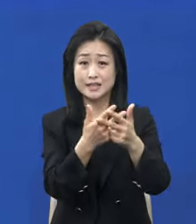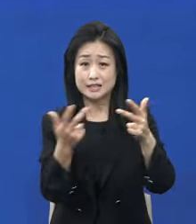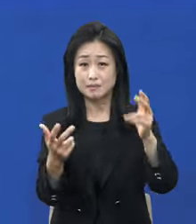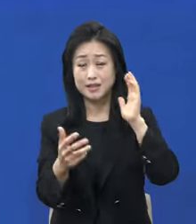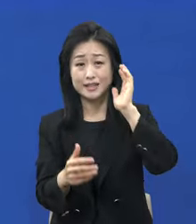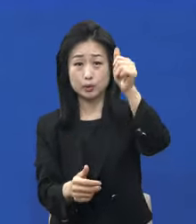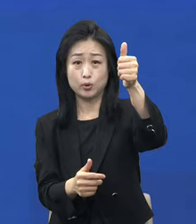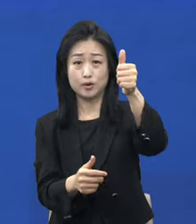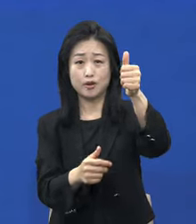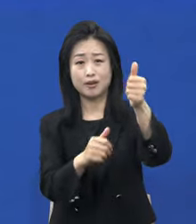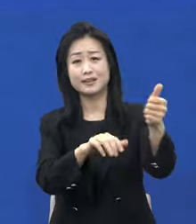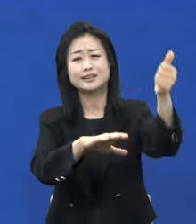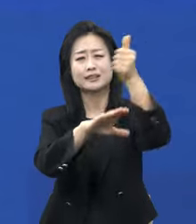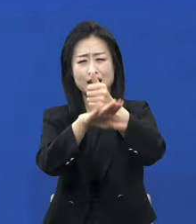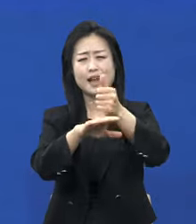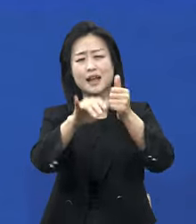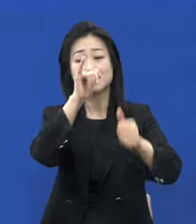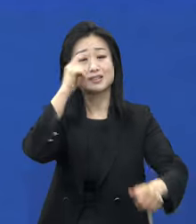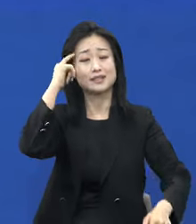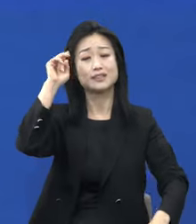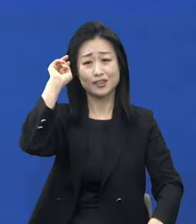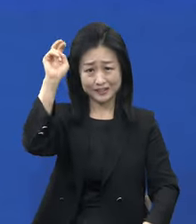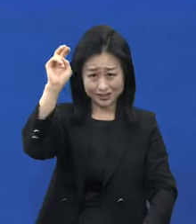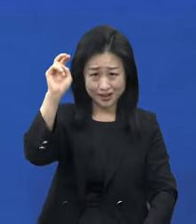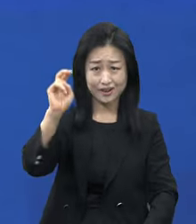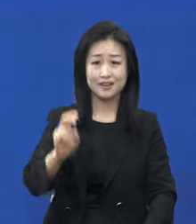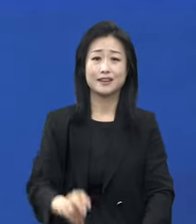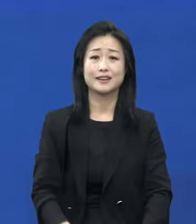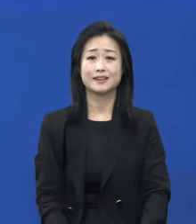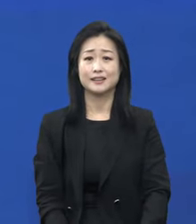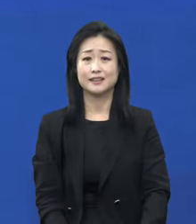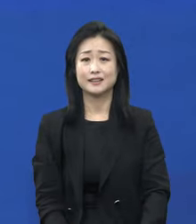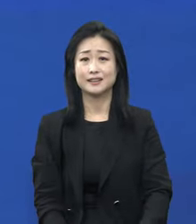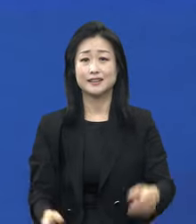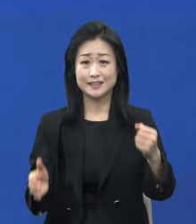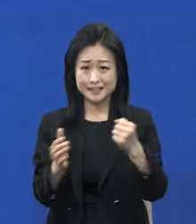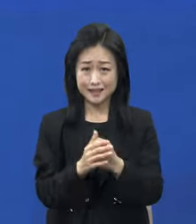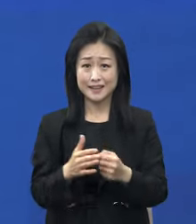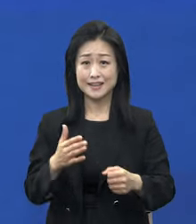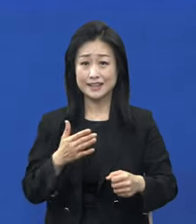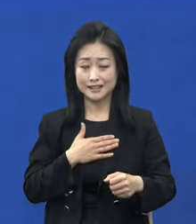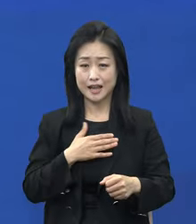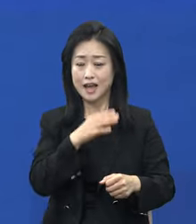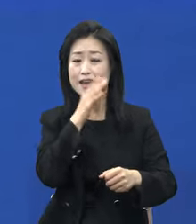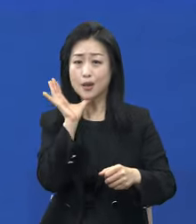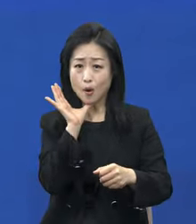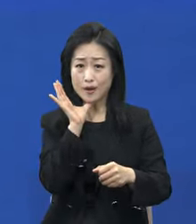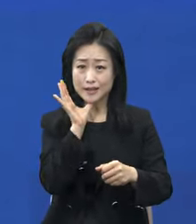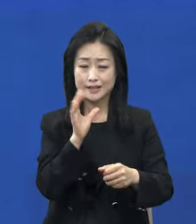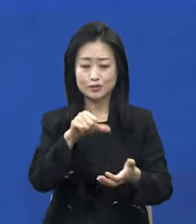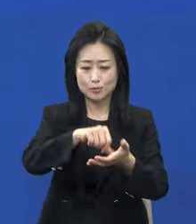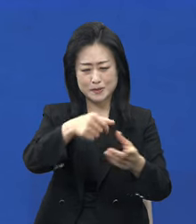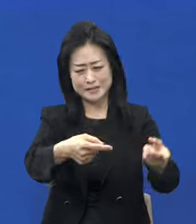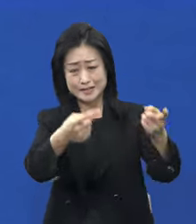지금 우리나라의 대통령은 이재명 대통령이 되어 있었을 것입니다, 여러분!